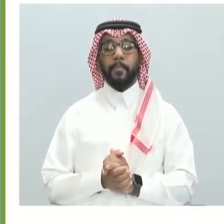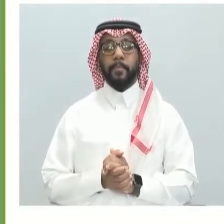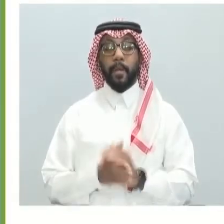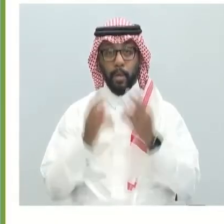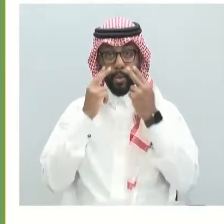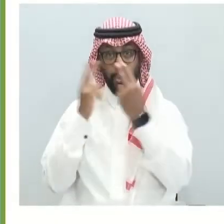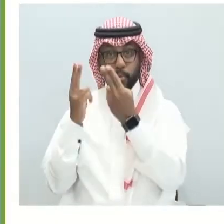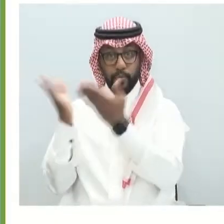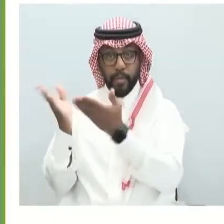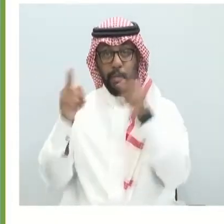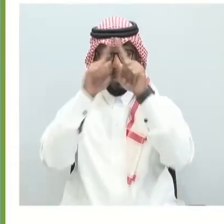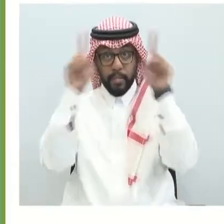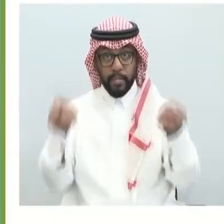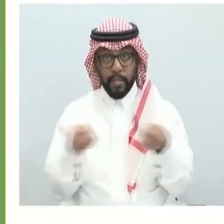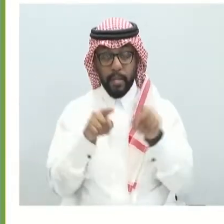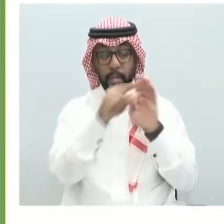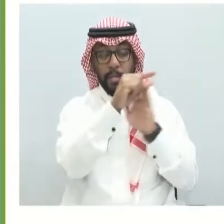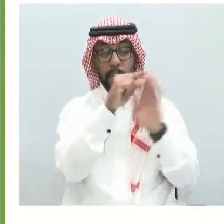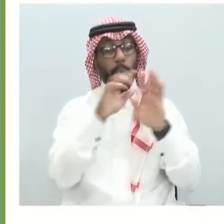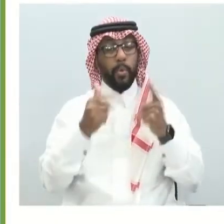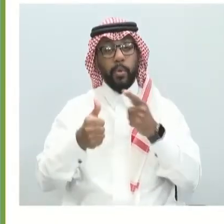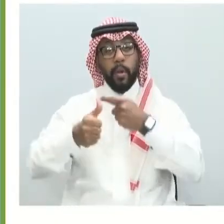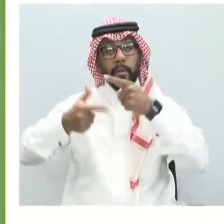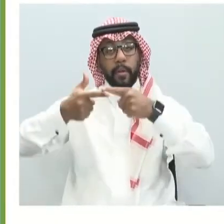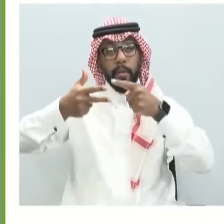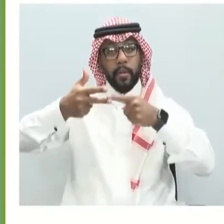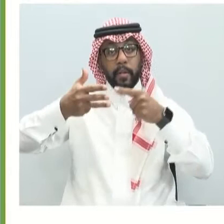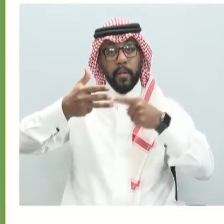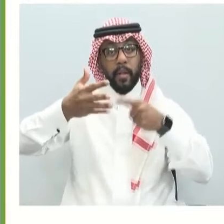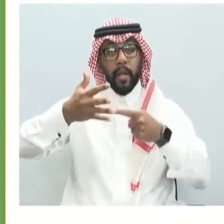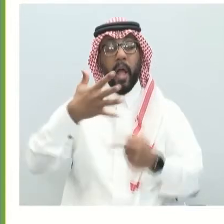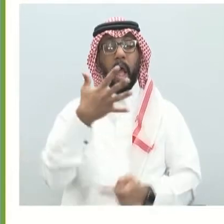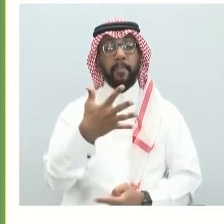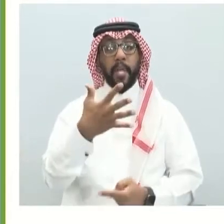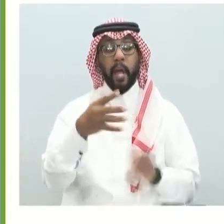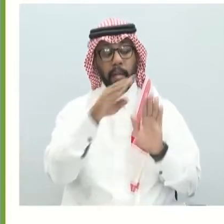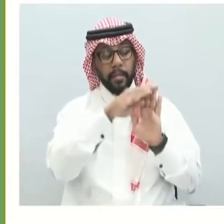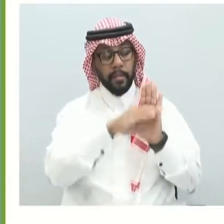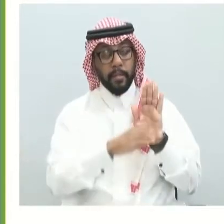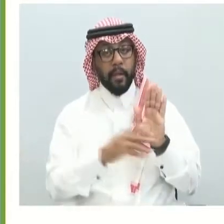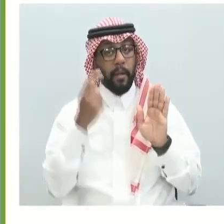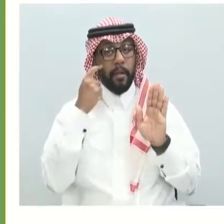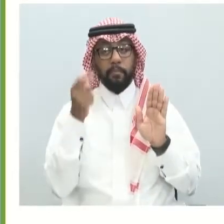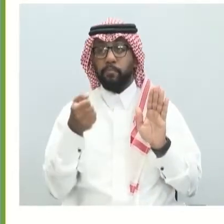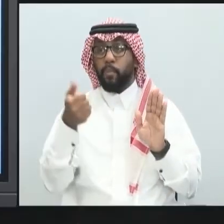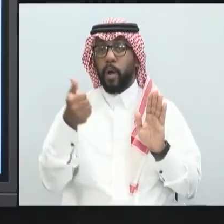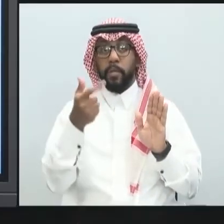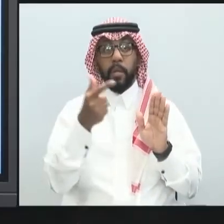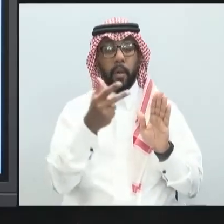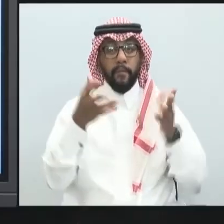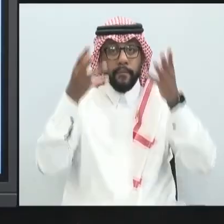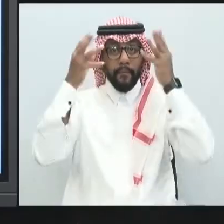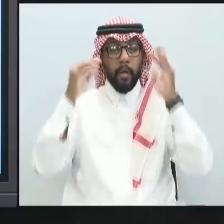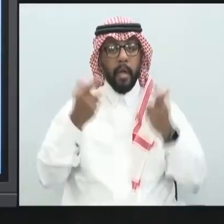نلاحظ عنوانه درسنا استراتيجيه الخطوات الخامسه نحن نتبع هذه الاستراتيجيه